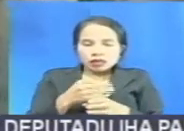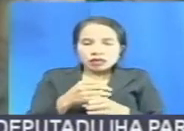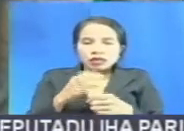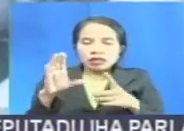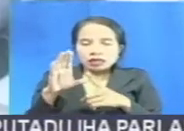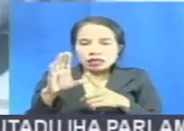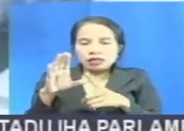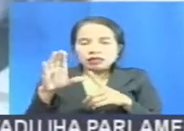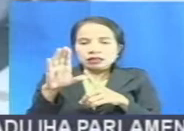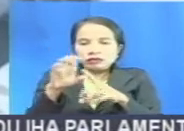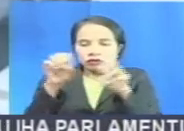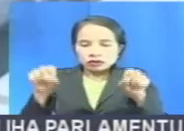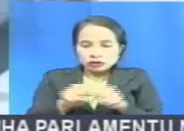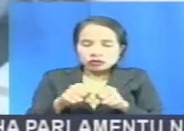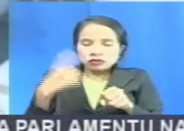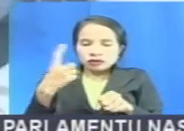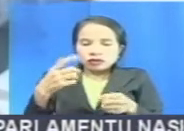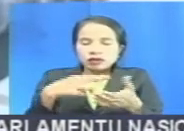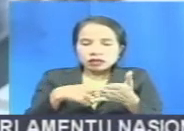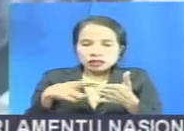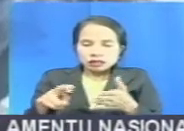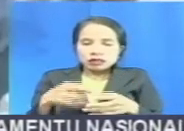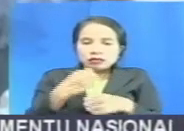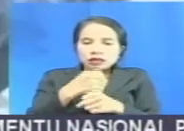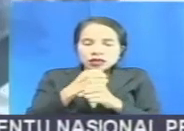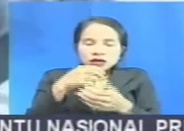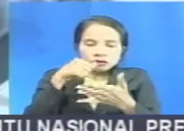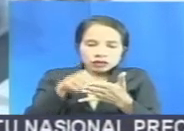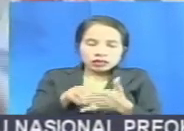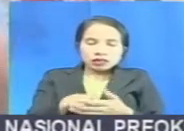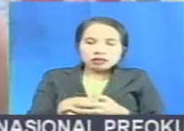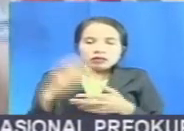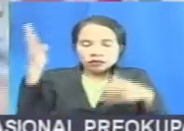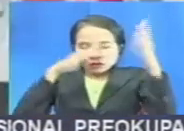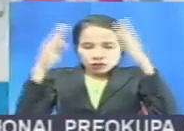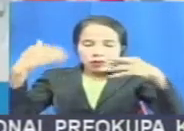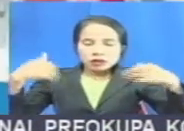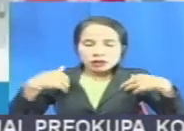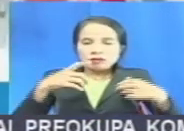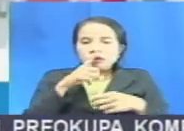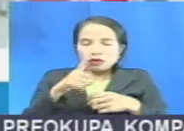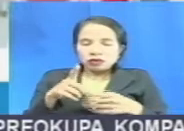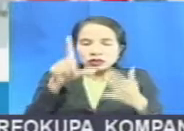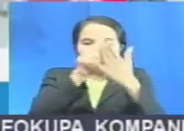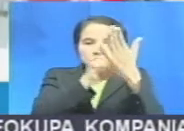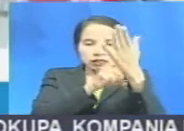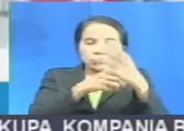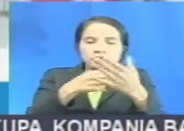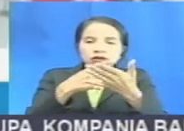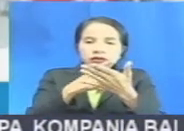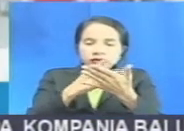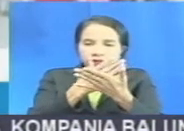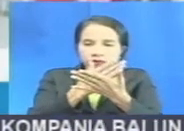local na fatin resista ho dihalo reclamação. Memang failan sonebe mak musu ne los, lista nebe mak tau ia lista ia si pagamento ne,